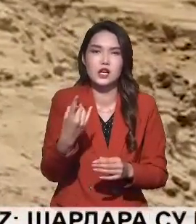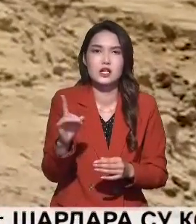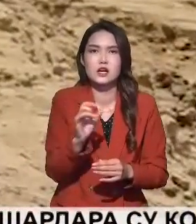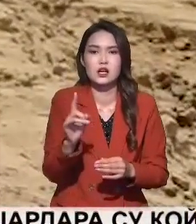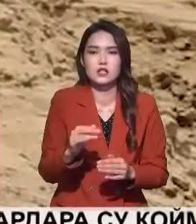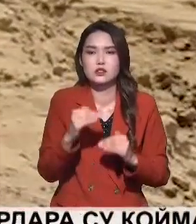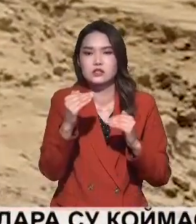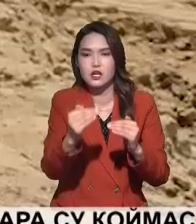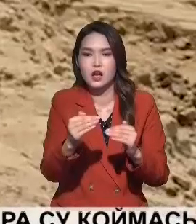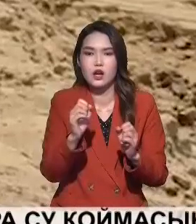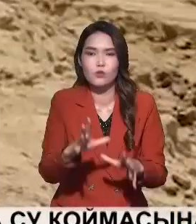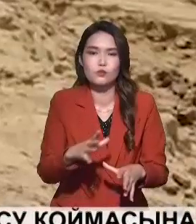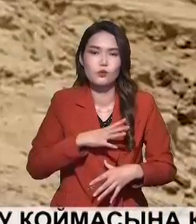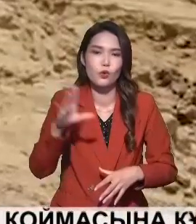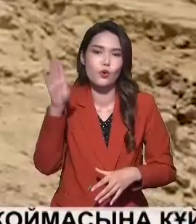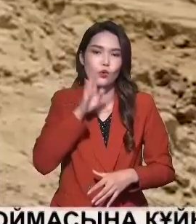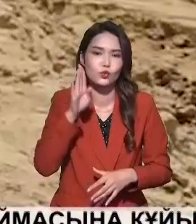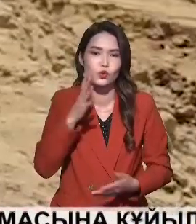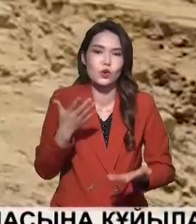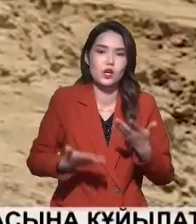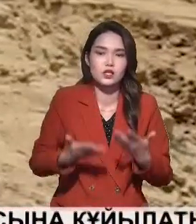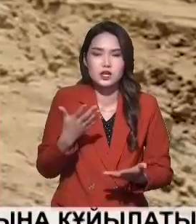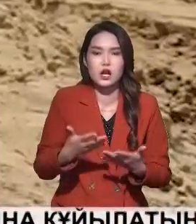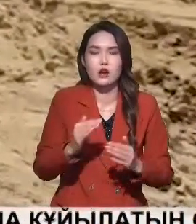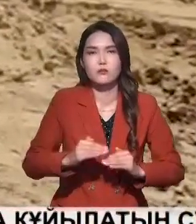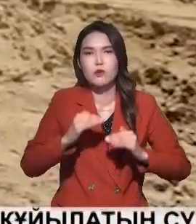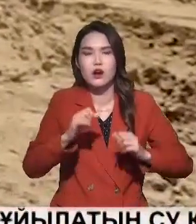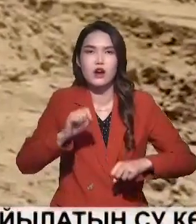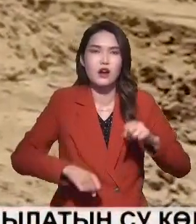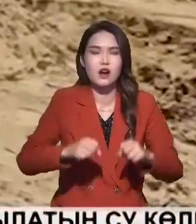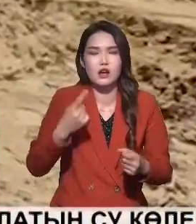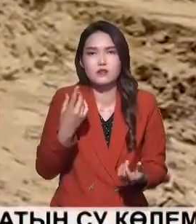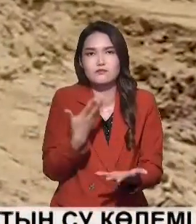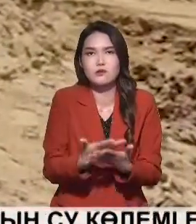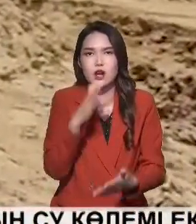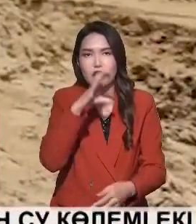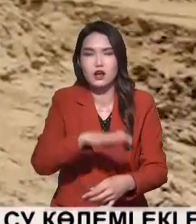Судың түсуі, болмаса судың көтерілуі 15 күннен бері ешқандай байқалып тұрған жоқ.